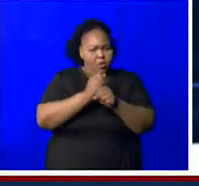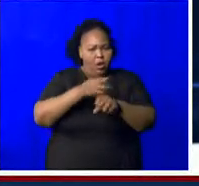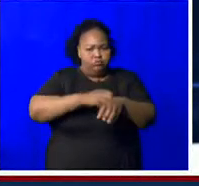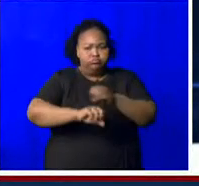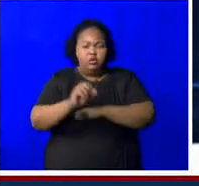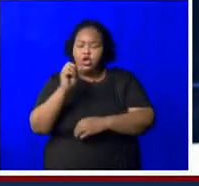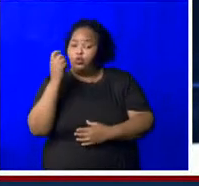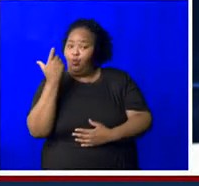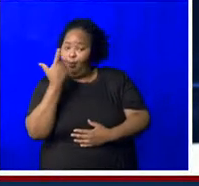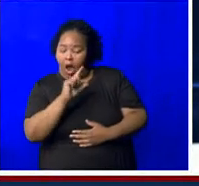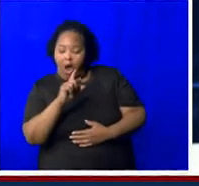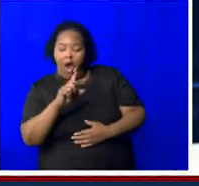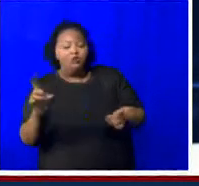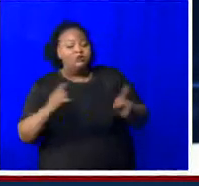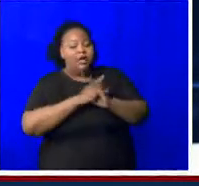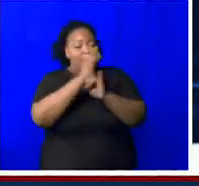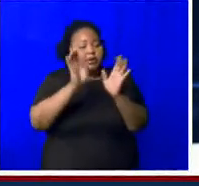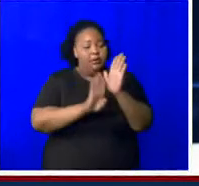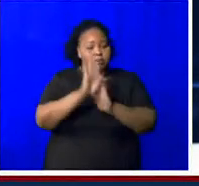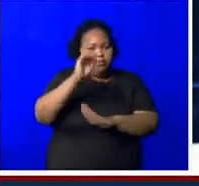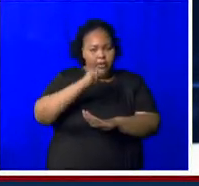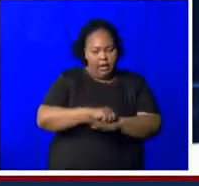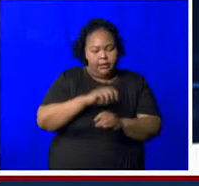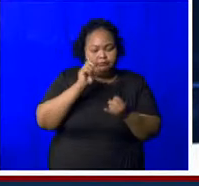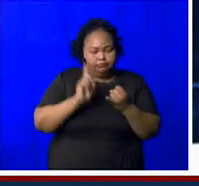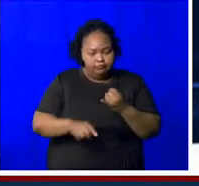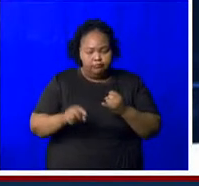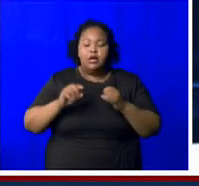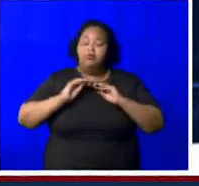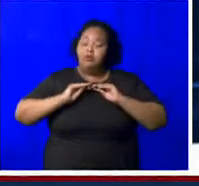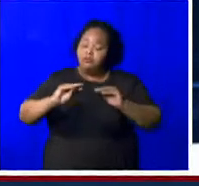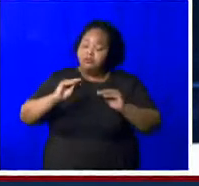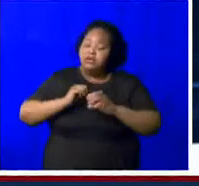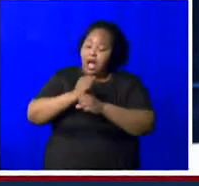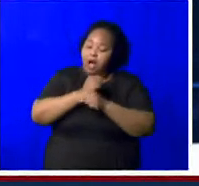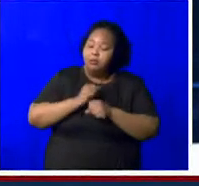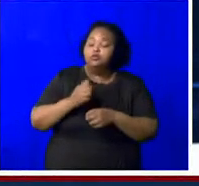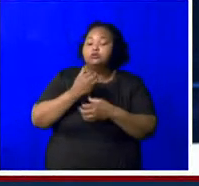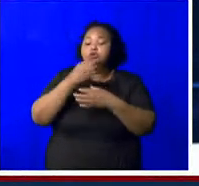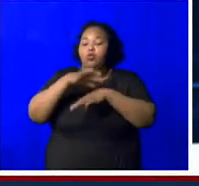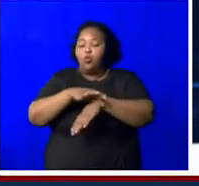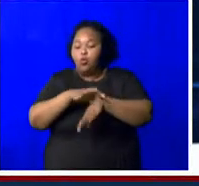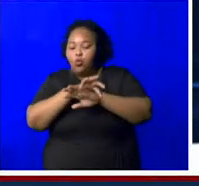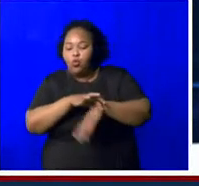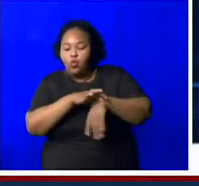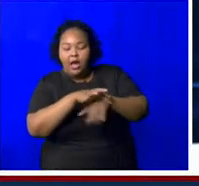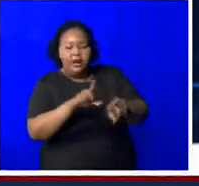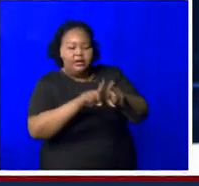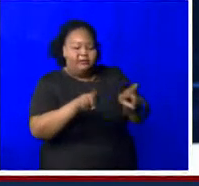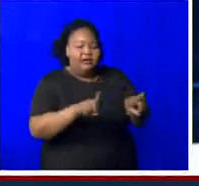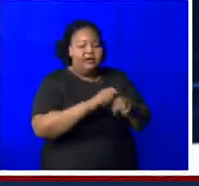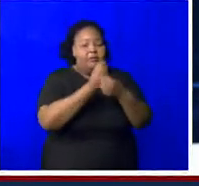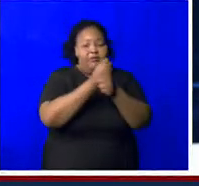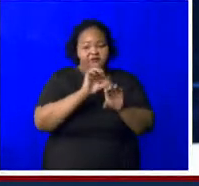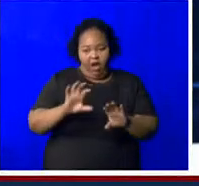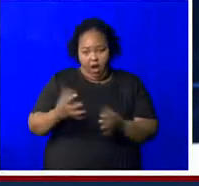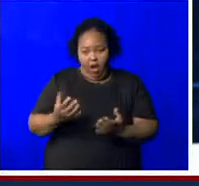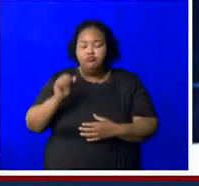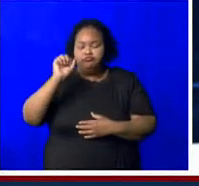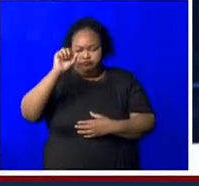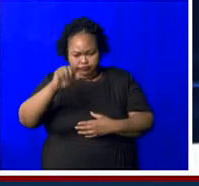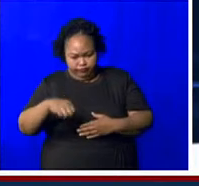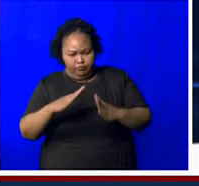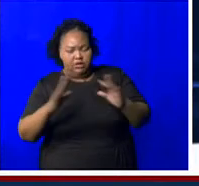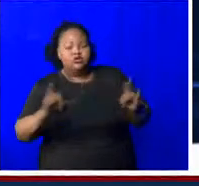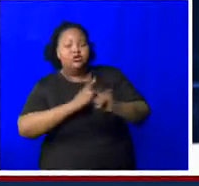lebonakalako ekuthuthukiseni tempilo lokufaka ikhathi kufunzisa ngokuvikela tifom. Imvuna ithi noma litiko libhekene netinsayeya,